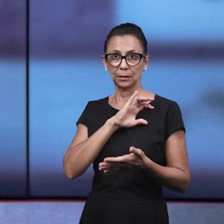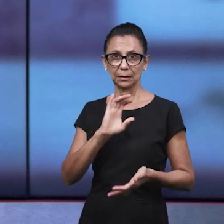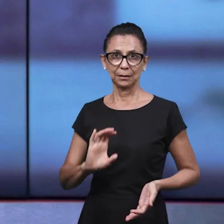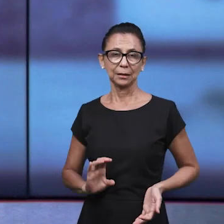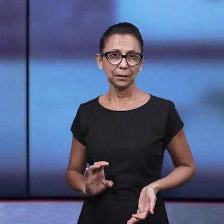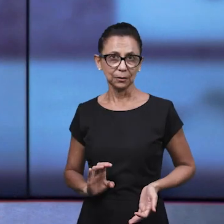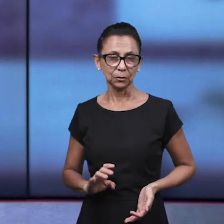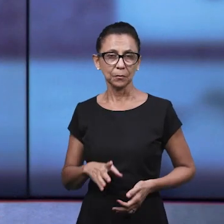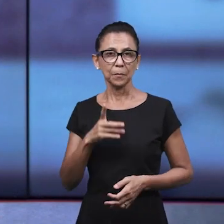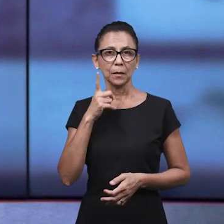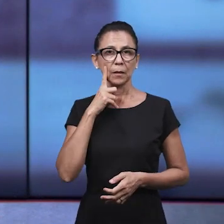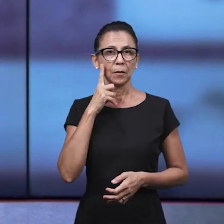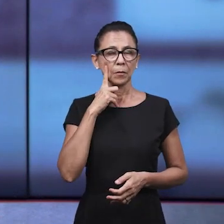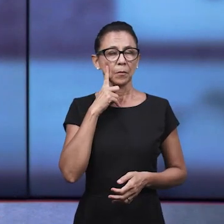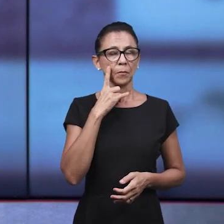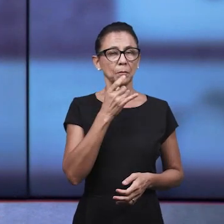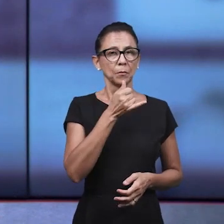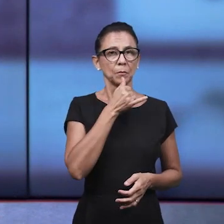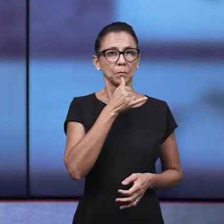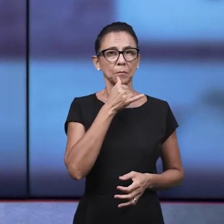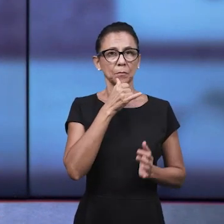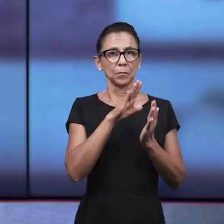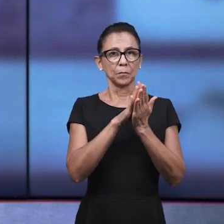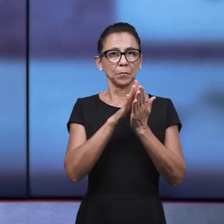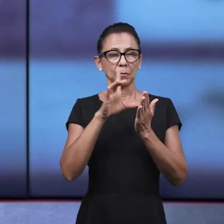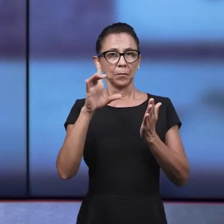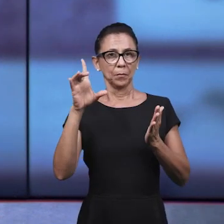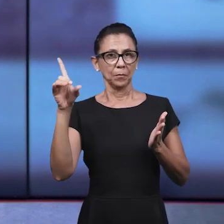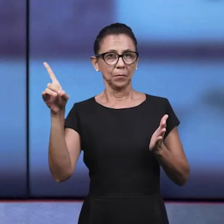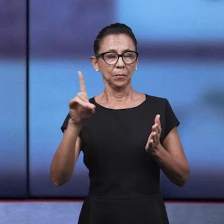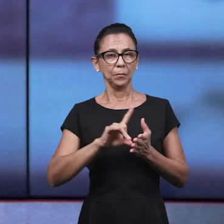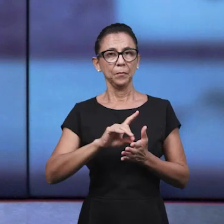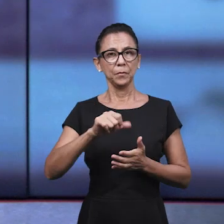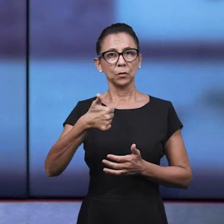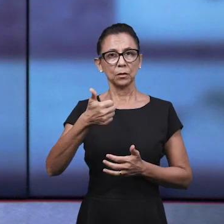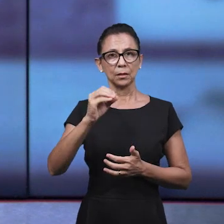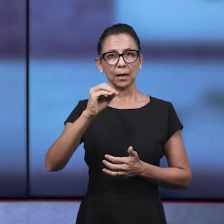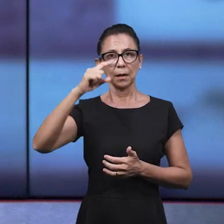sommes de Christ? On va s'appeler un enseignement de